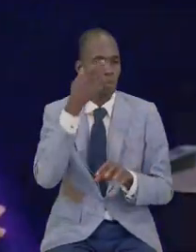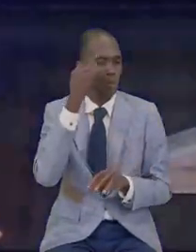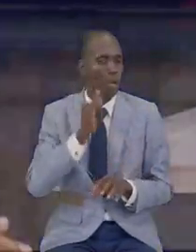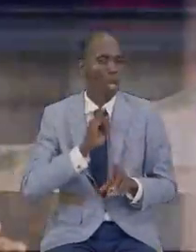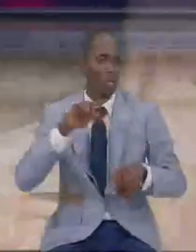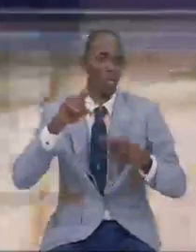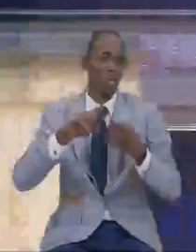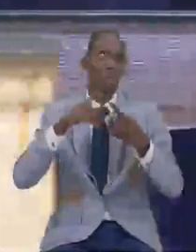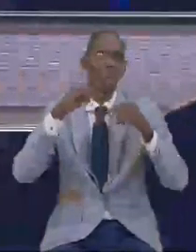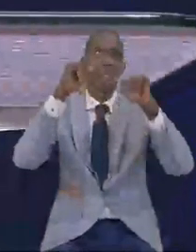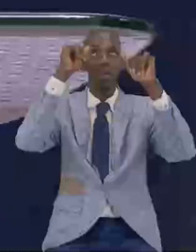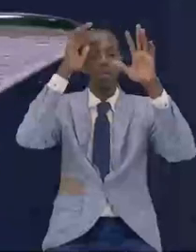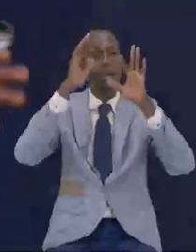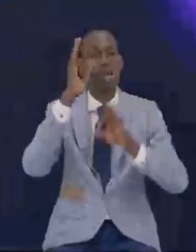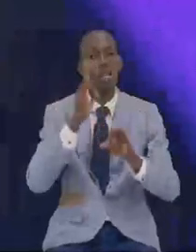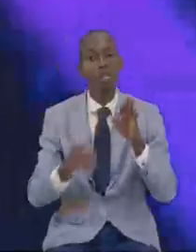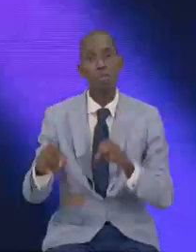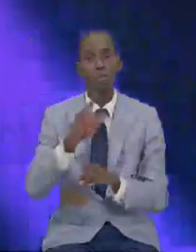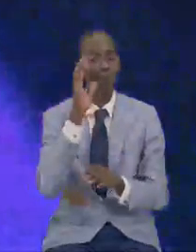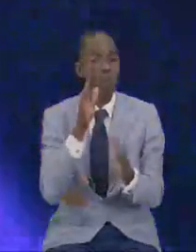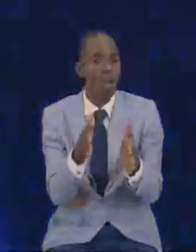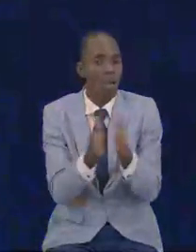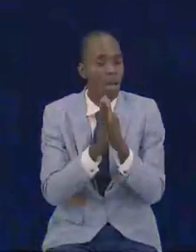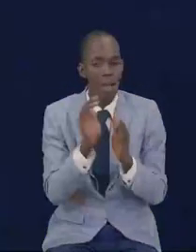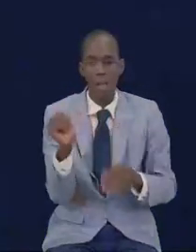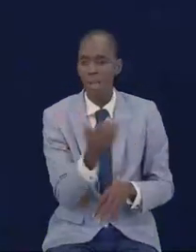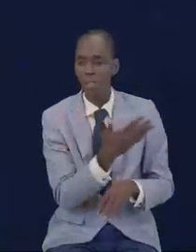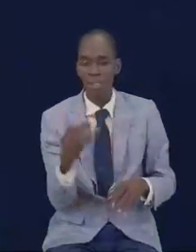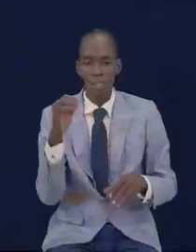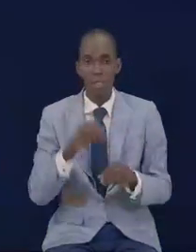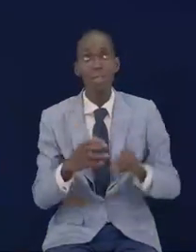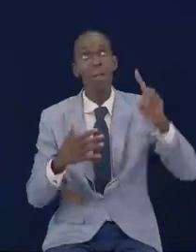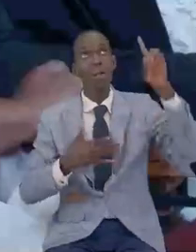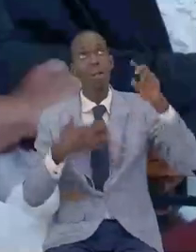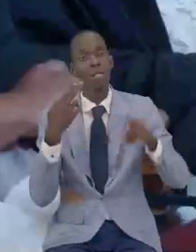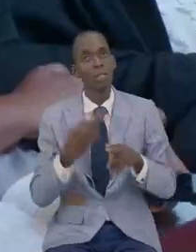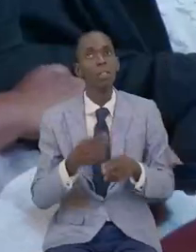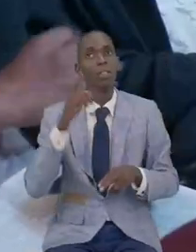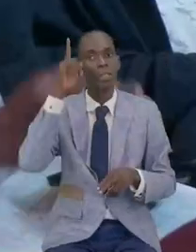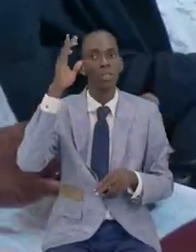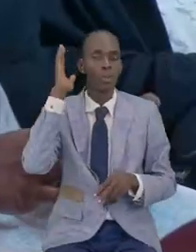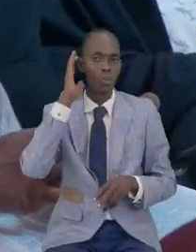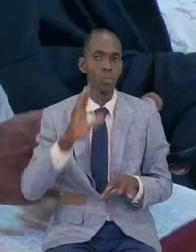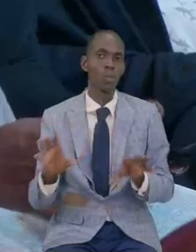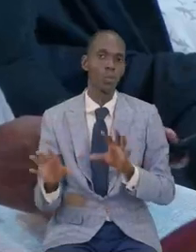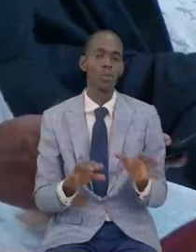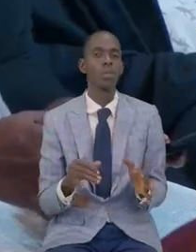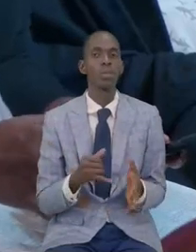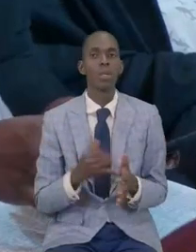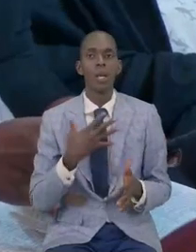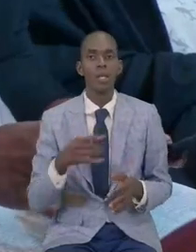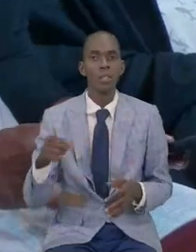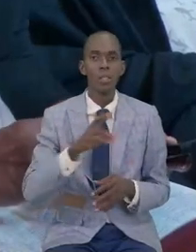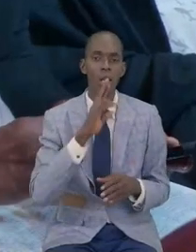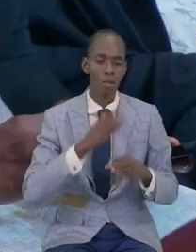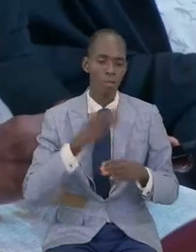vous demandez quelque chose en mon nom, je le ferai. Regardez cela. Et vous avez tout pleinement